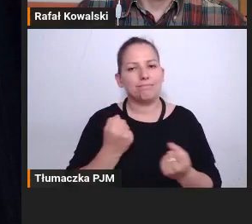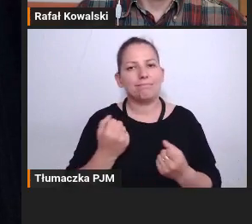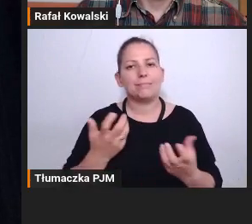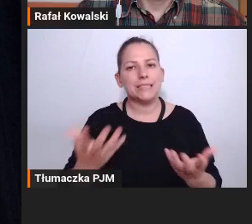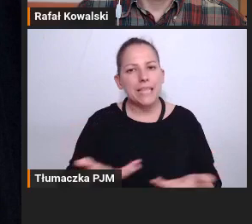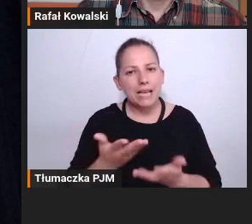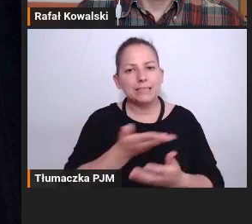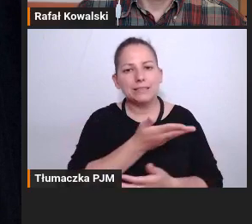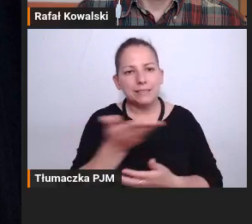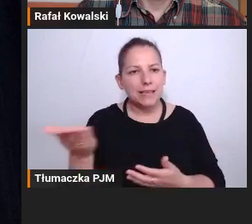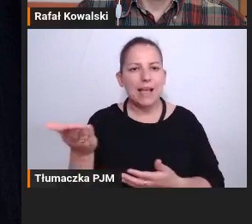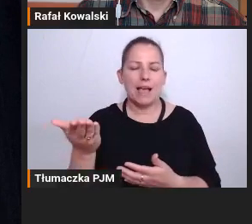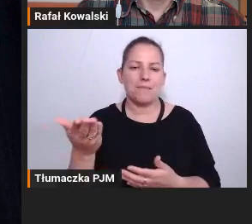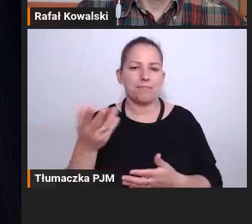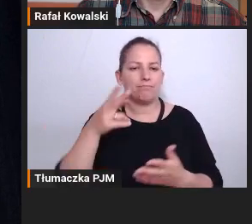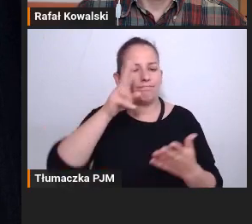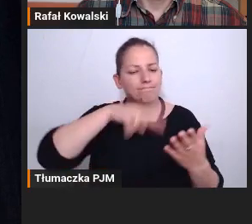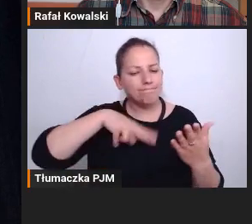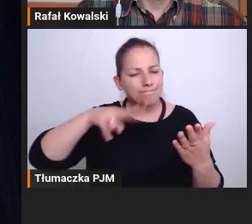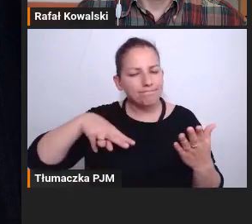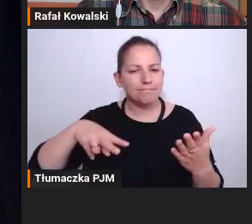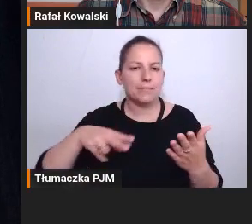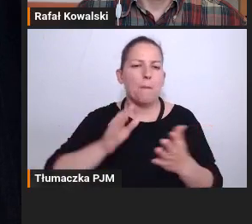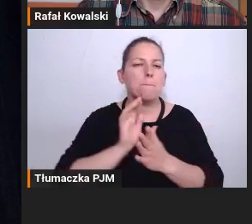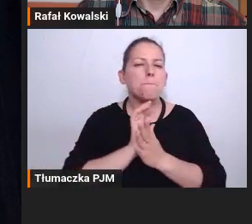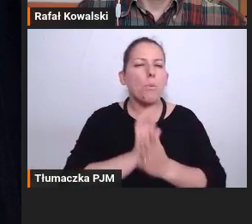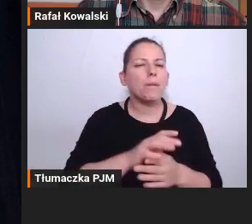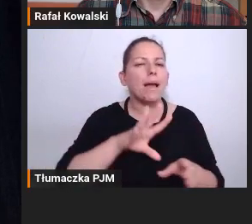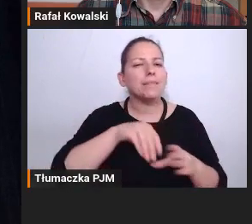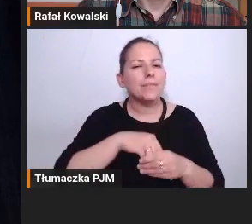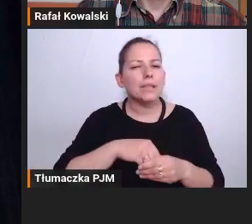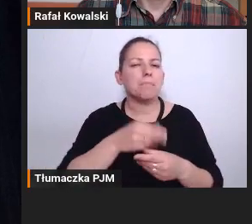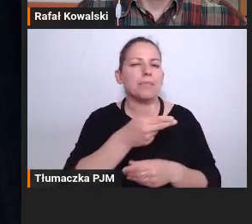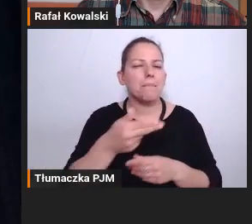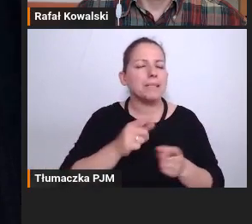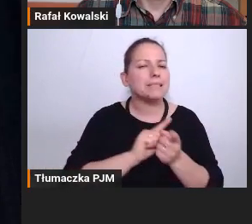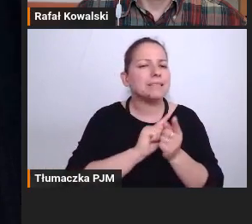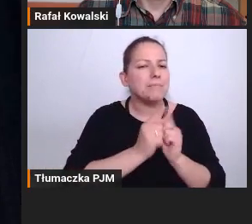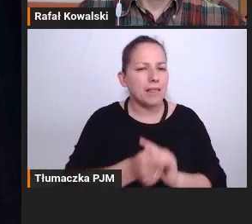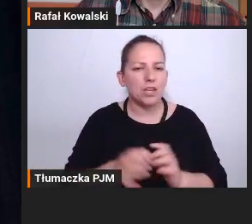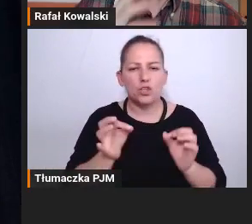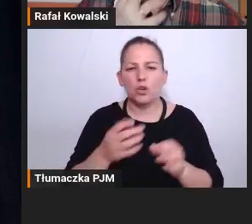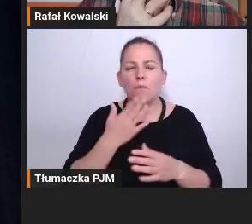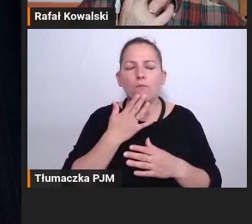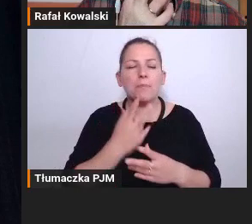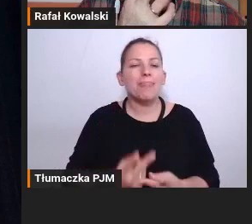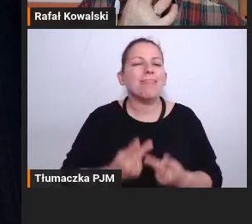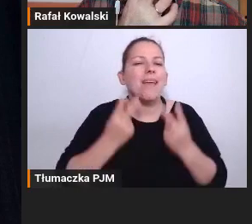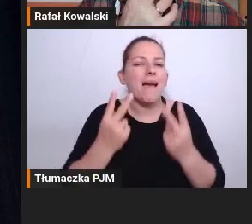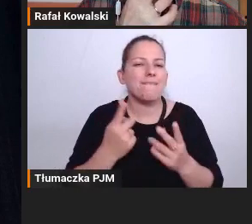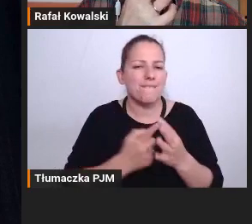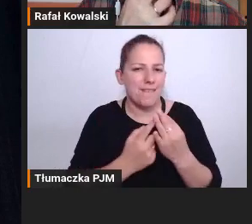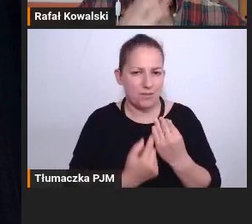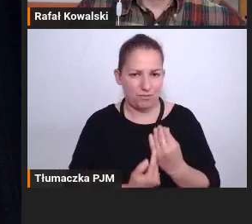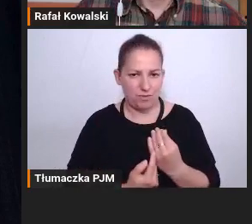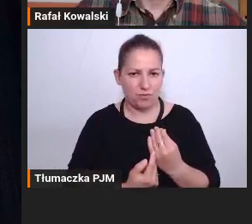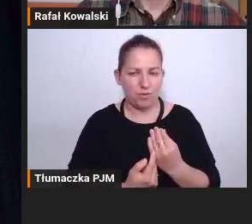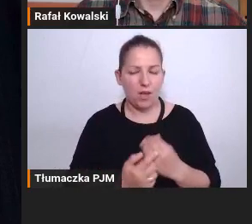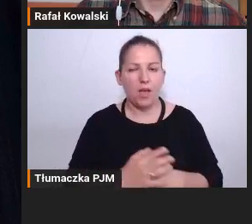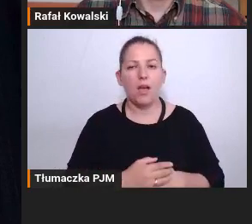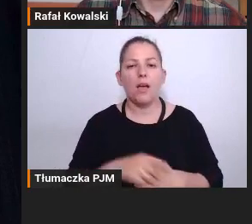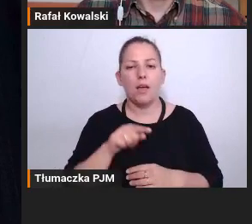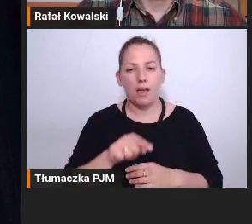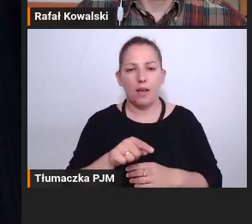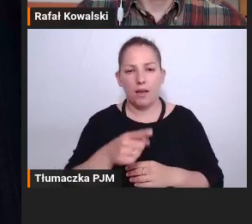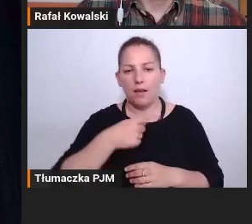mimo wszystko do przejrzenia sobie jakiejś publikacji na temat tych zmian, bo myśmy dzisiaj mówili o tych najważniejszych rzeczach, które